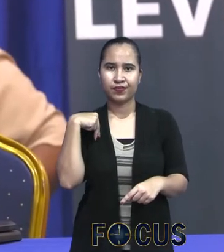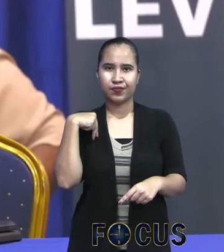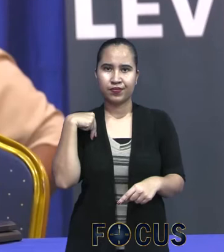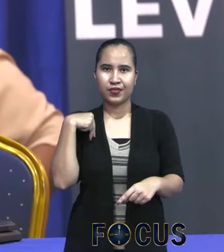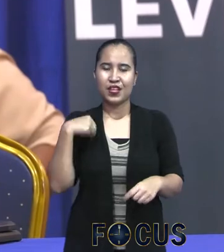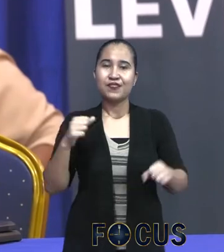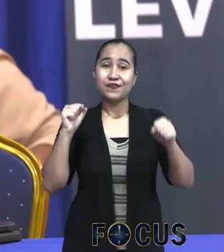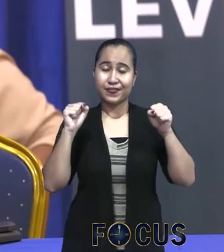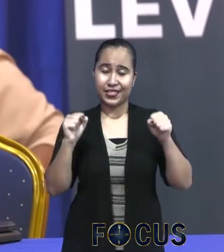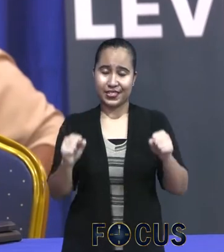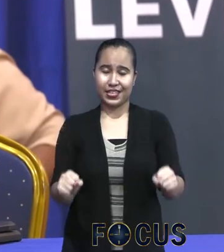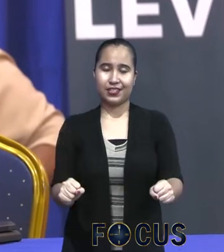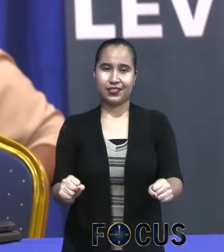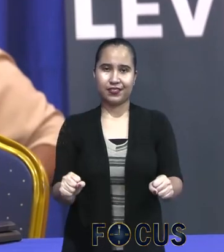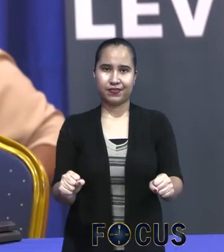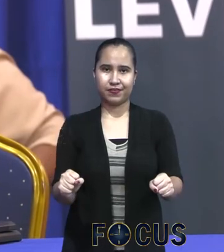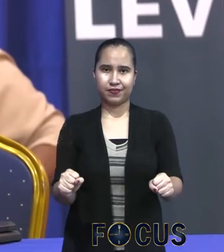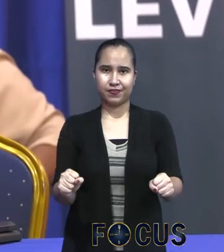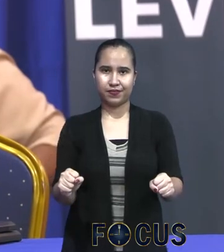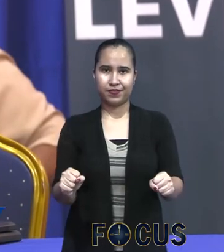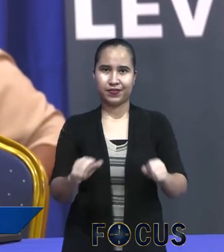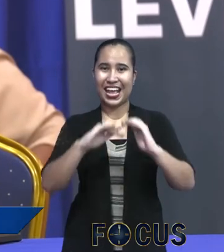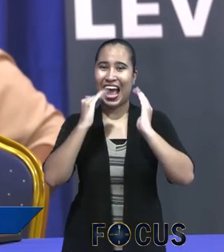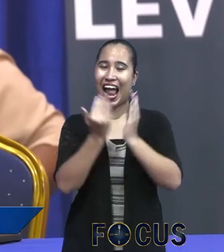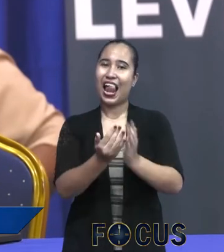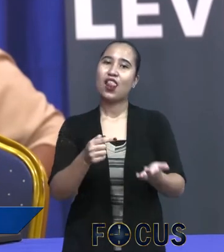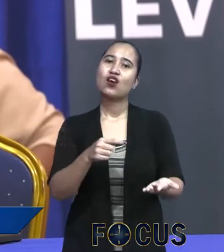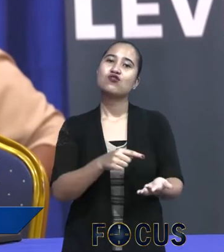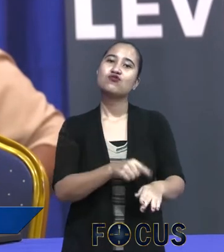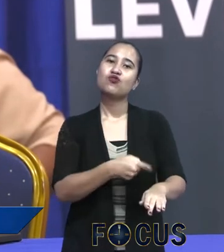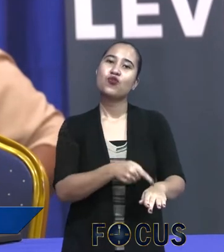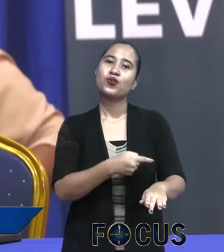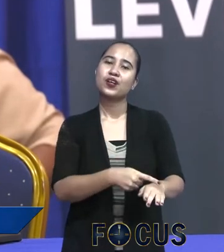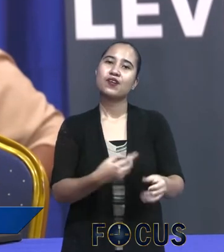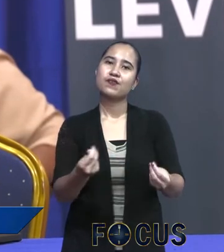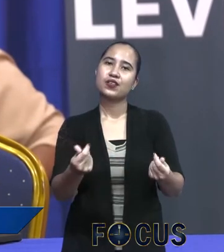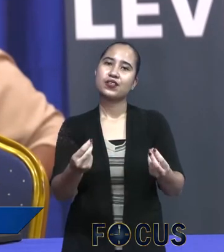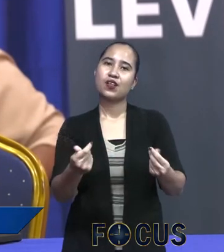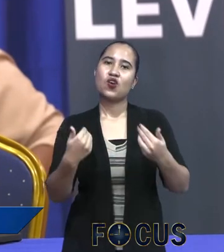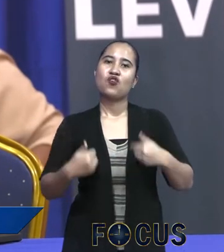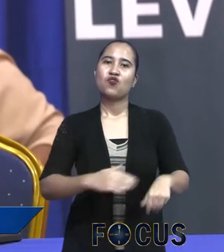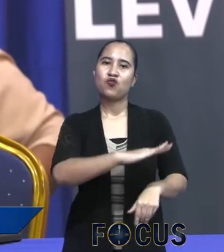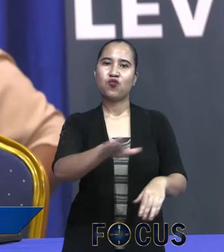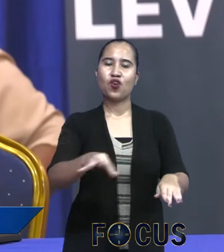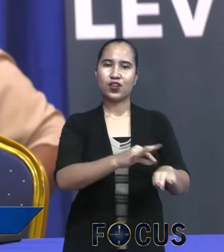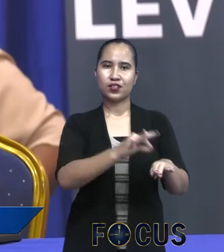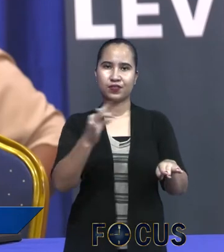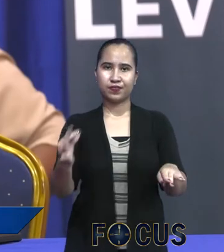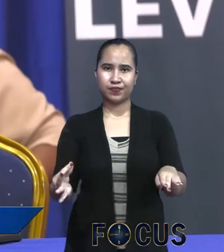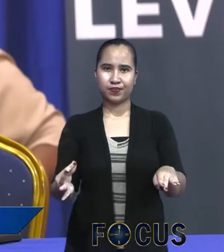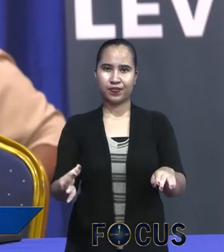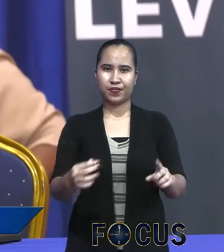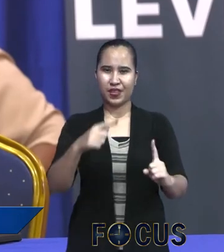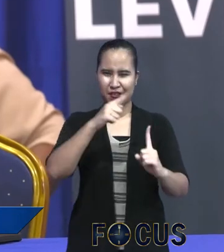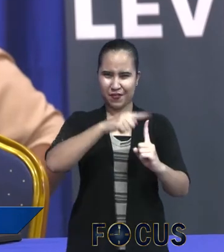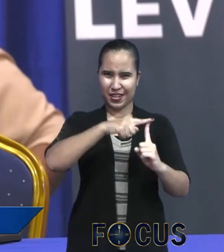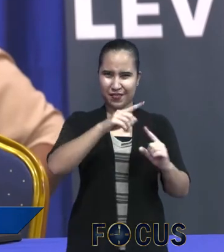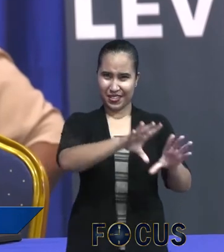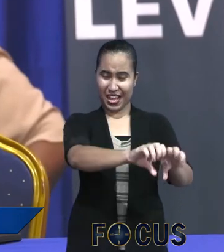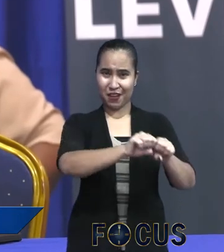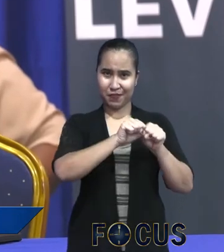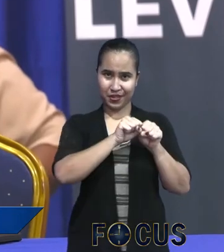kunnen verzekeren van alle nodige financiën voor volksgezondheid, ten aanzien voor het aanpakken